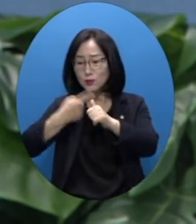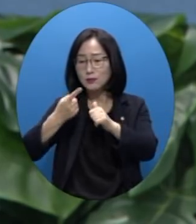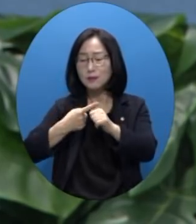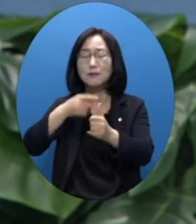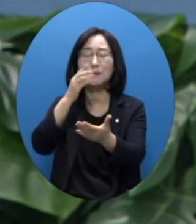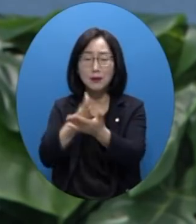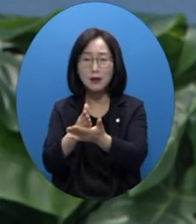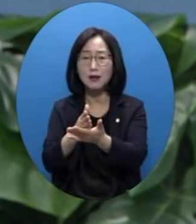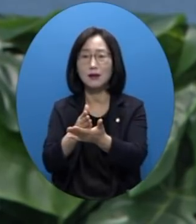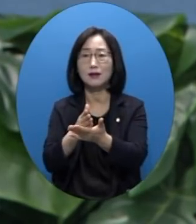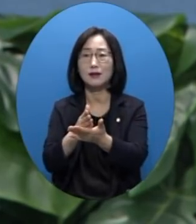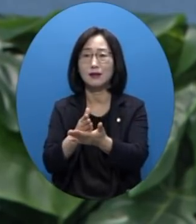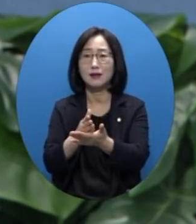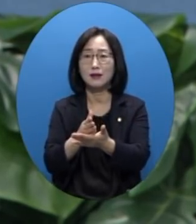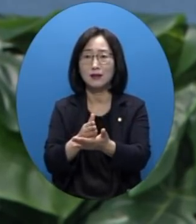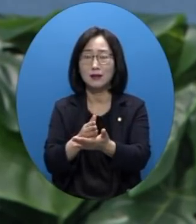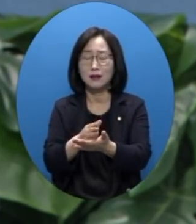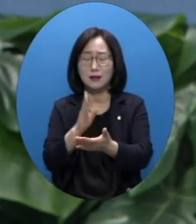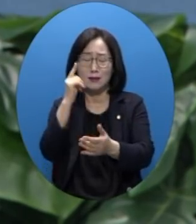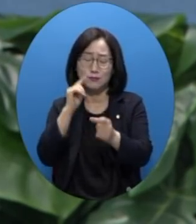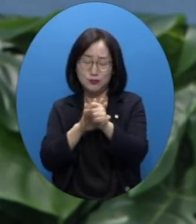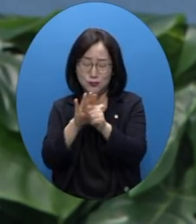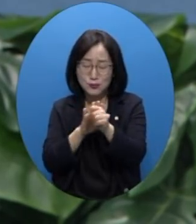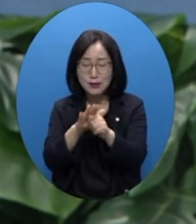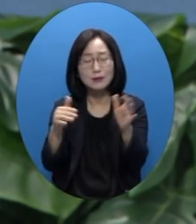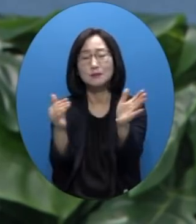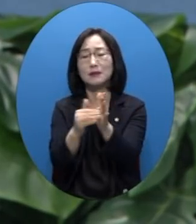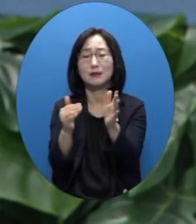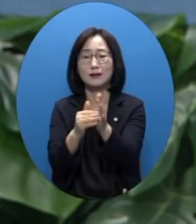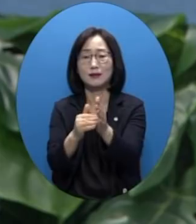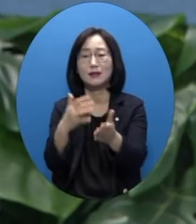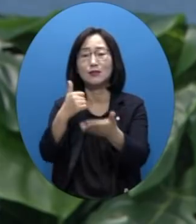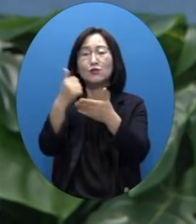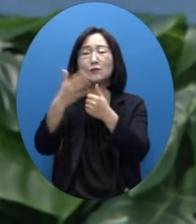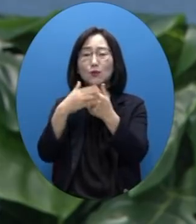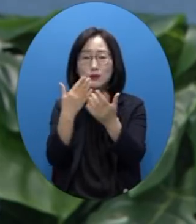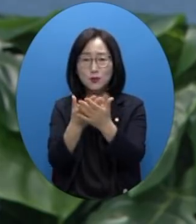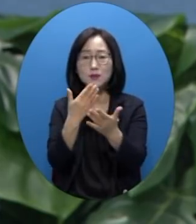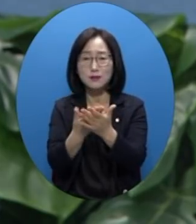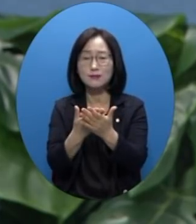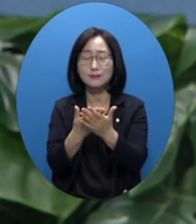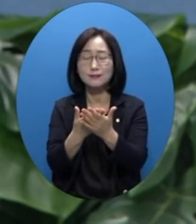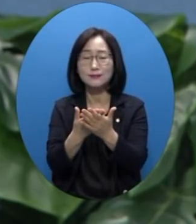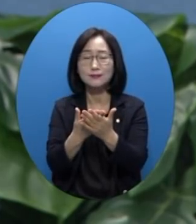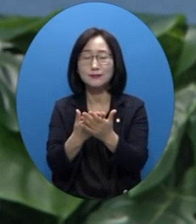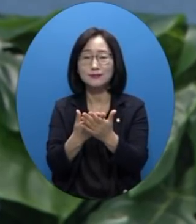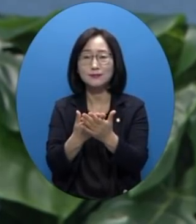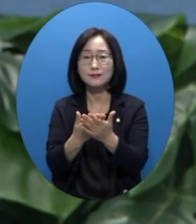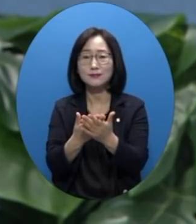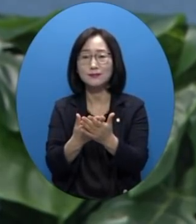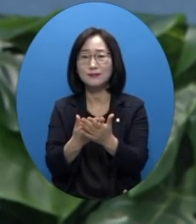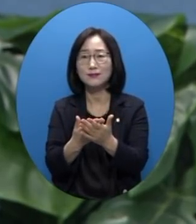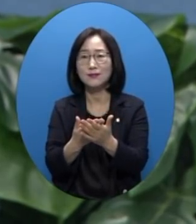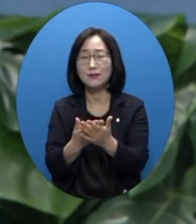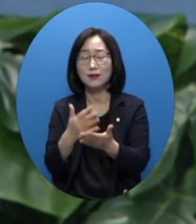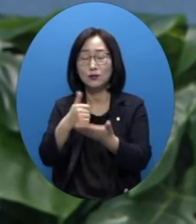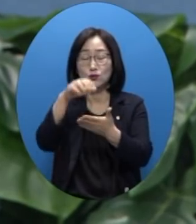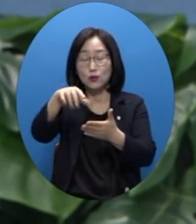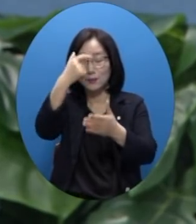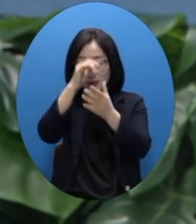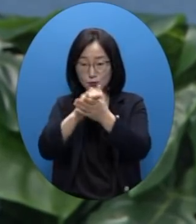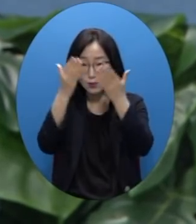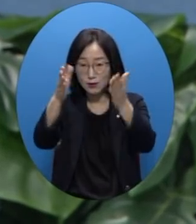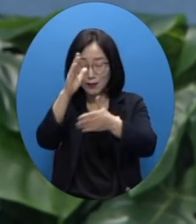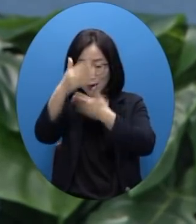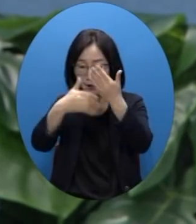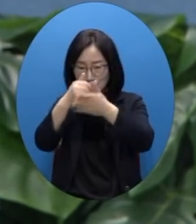하여 주시고 이같이 비참한 생활을 하지 않도록 주님 우리를 도와주시옵소서. 주 앞에 기도할 때 주님이